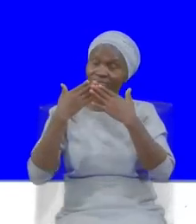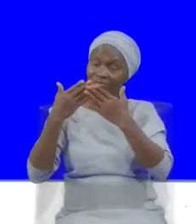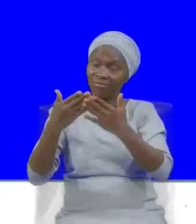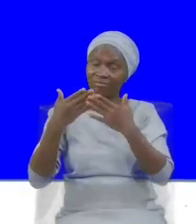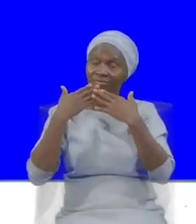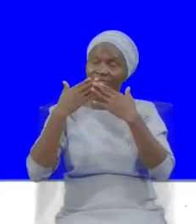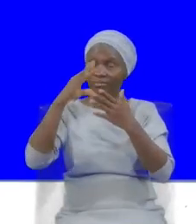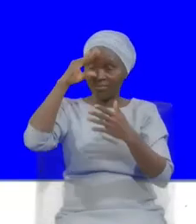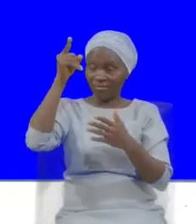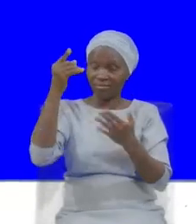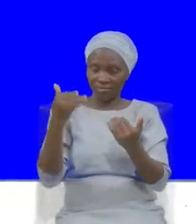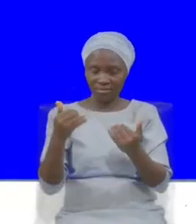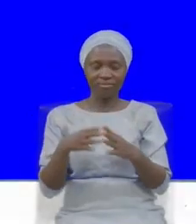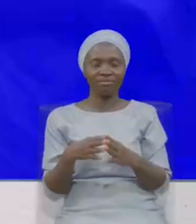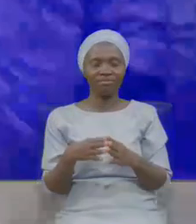Rendez-lui grâce maintenant.